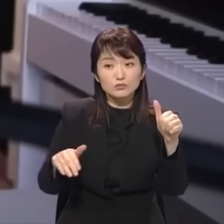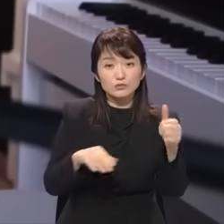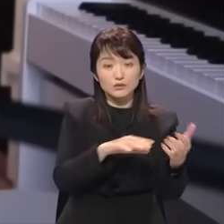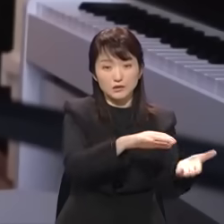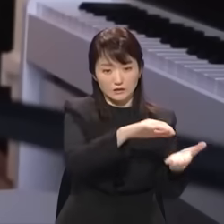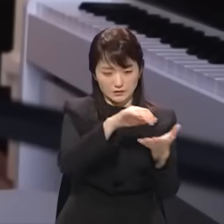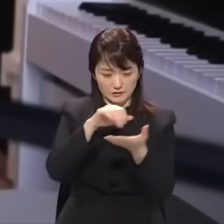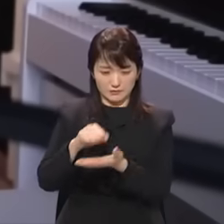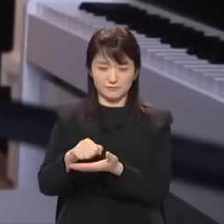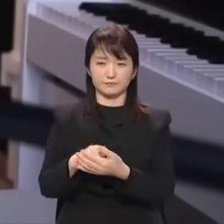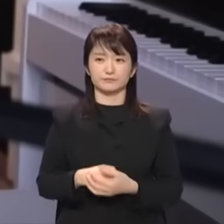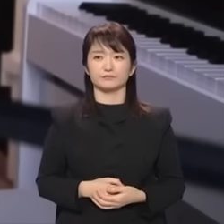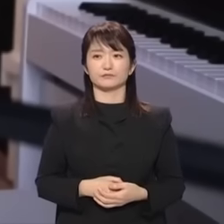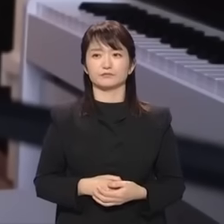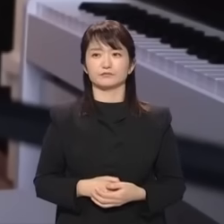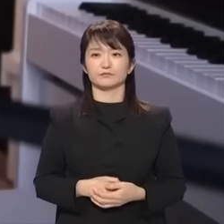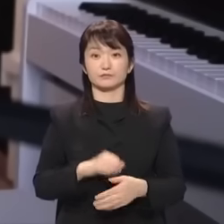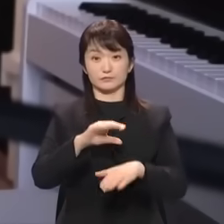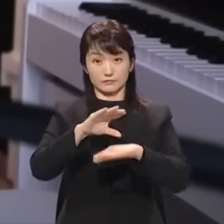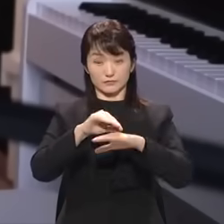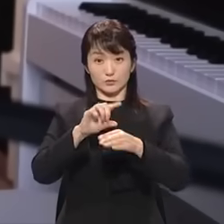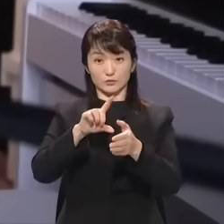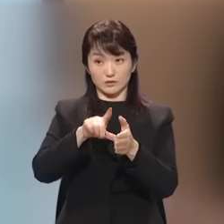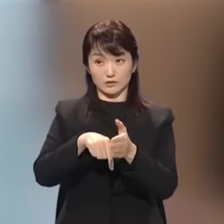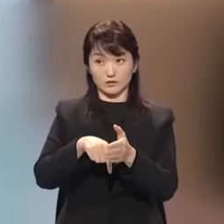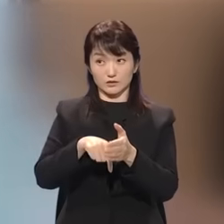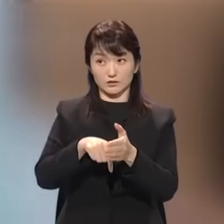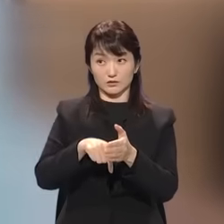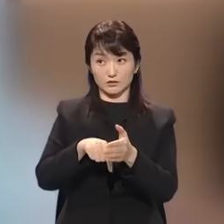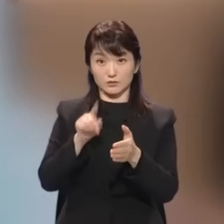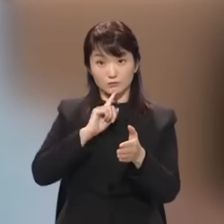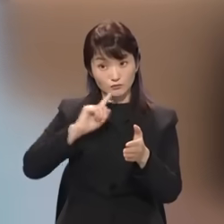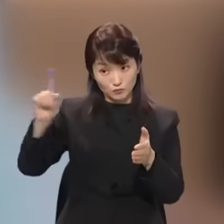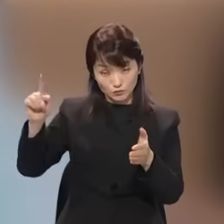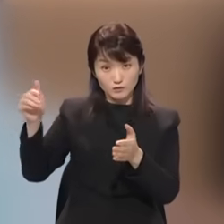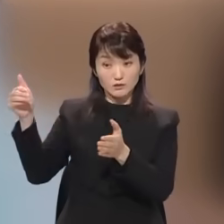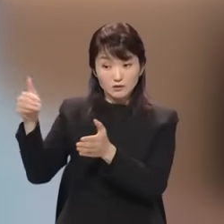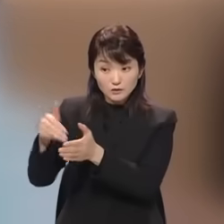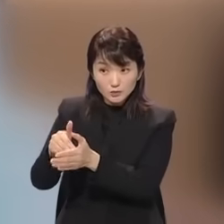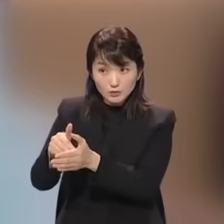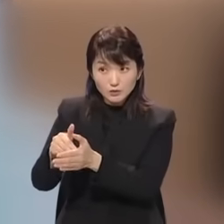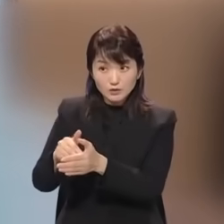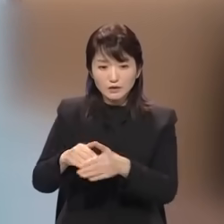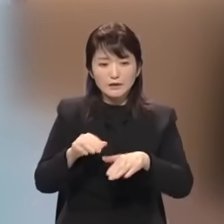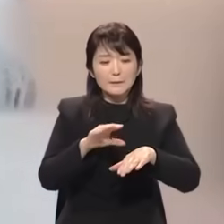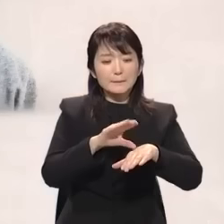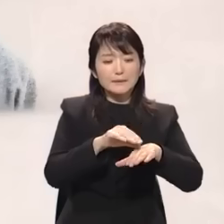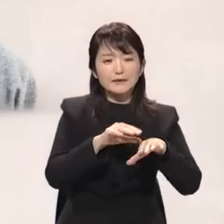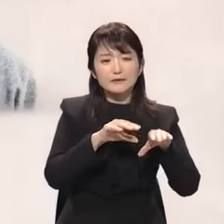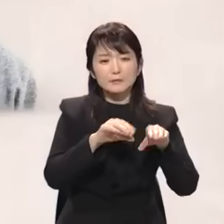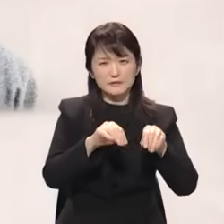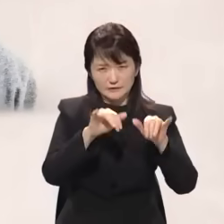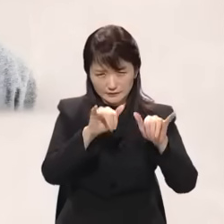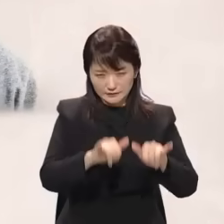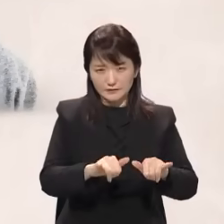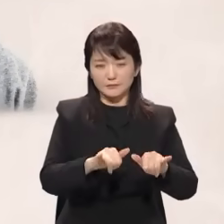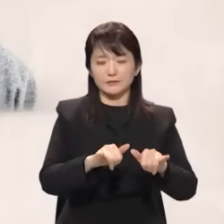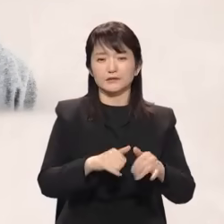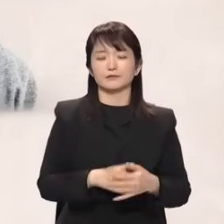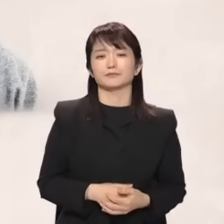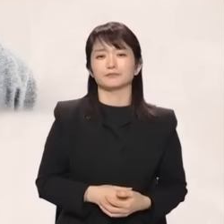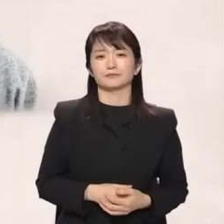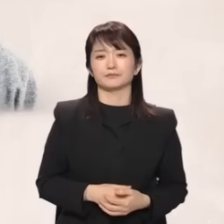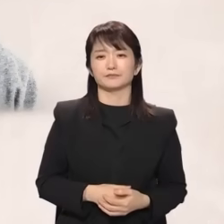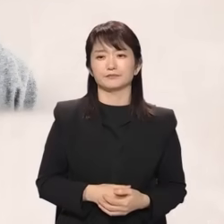합니다 아 저렇게 방송을 하고 있던 중에 배달이 왔고 어 그게 끊길까 봐 어 이렇게 했군요